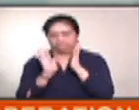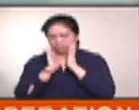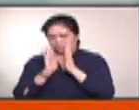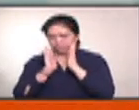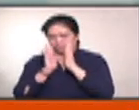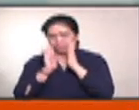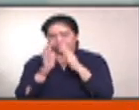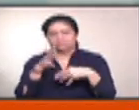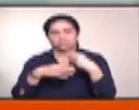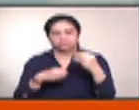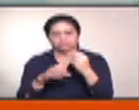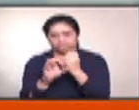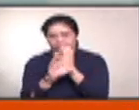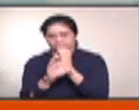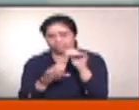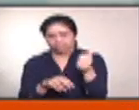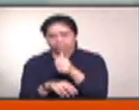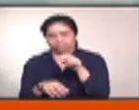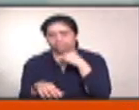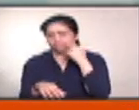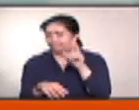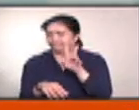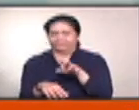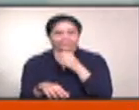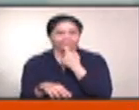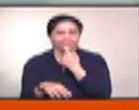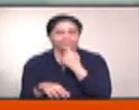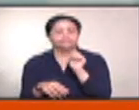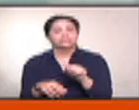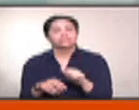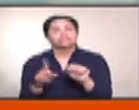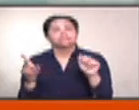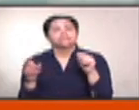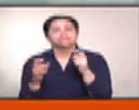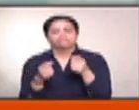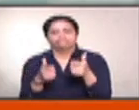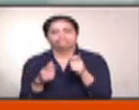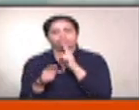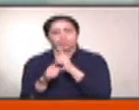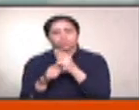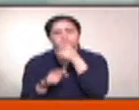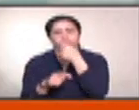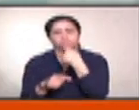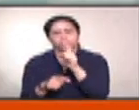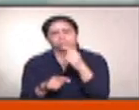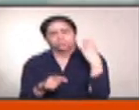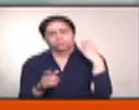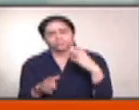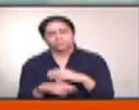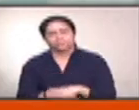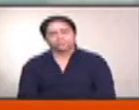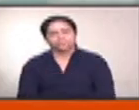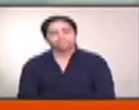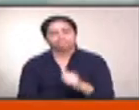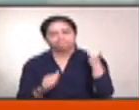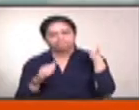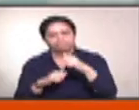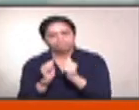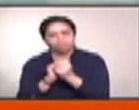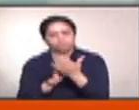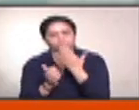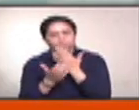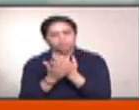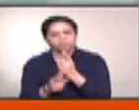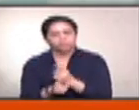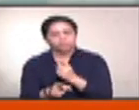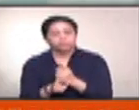rin kapag lumalabas yung mga ganyang klase ng video. So immediately, sir, naman, pinapa-actionan po ni Chairman din. Tama po yan. I agree with you. Maganda